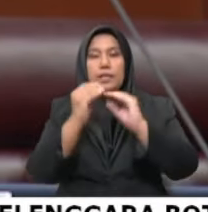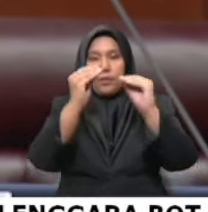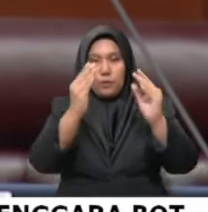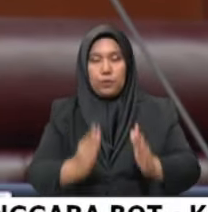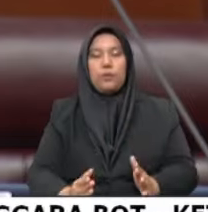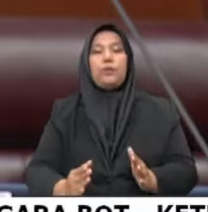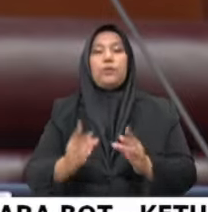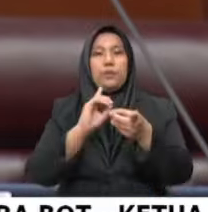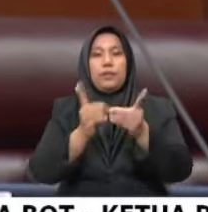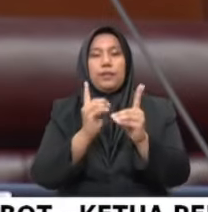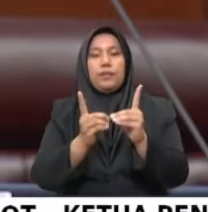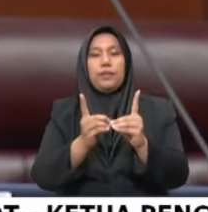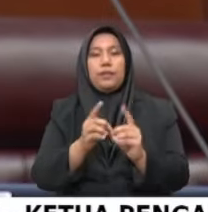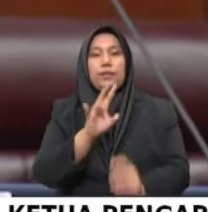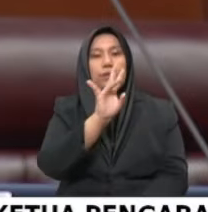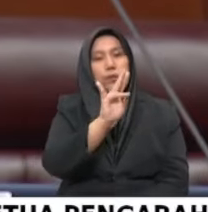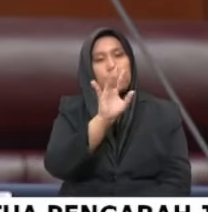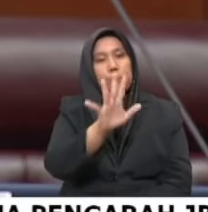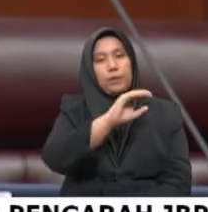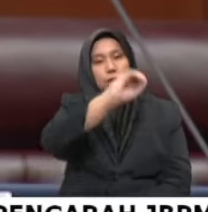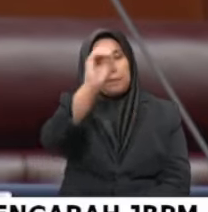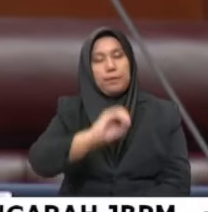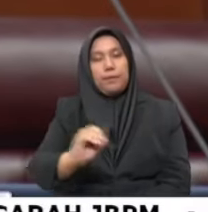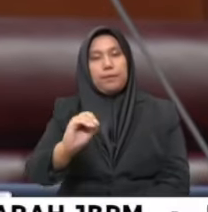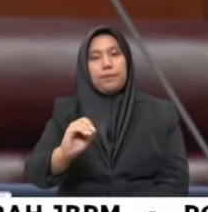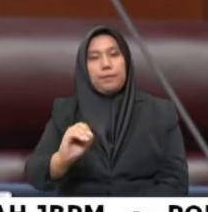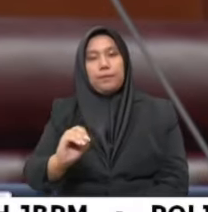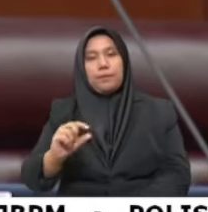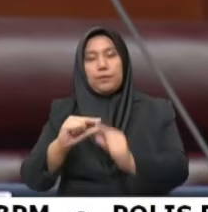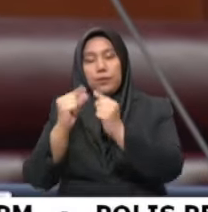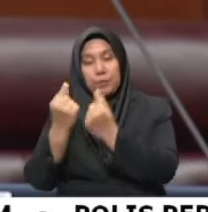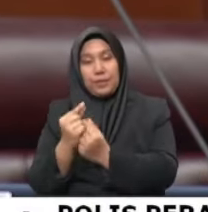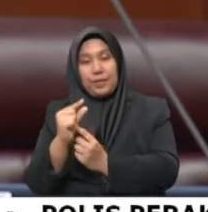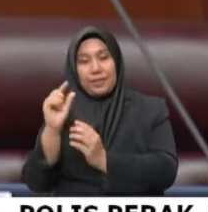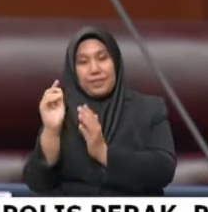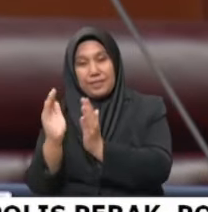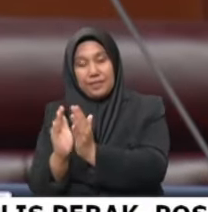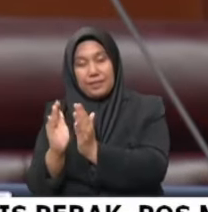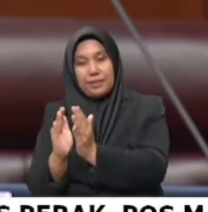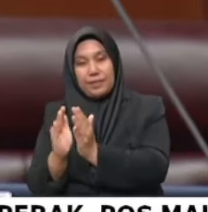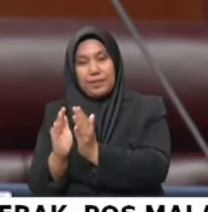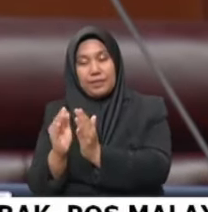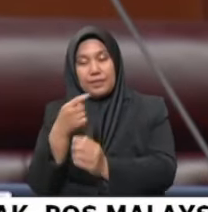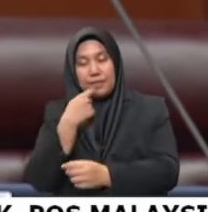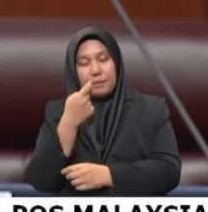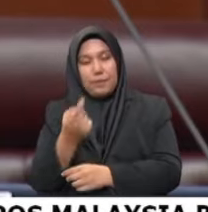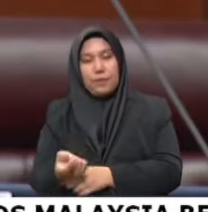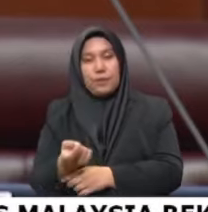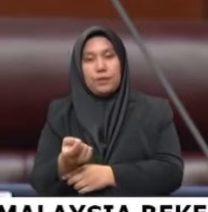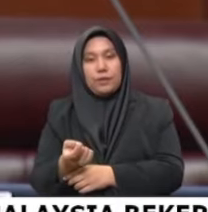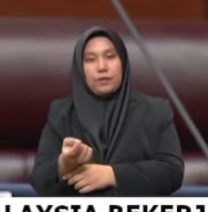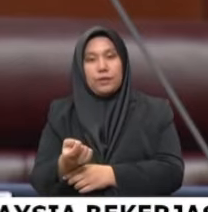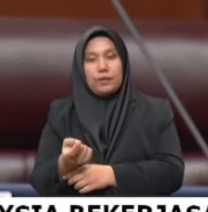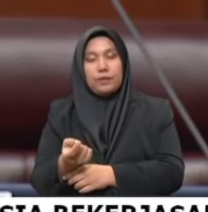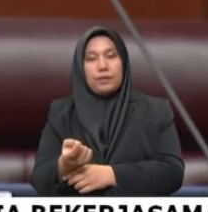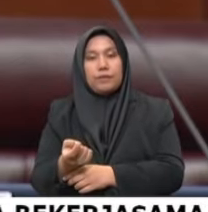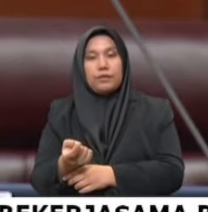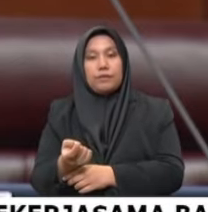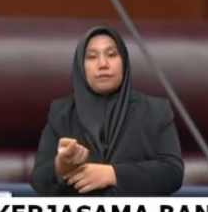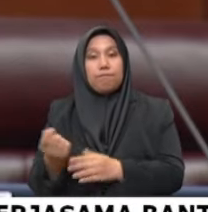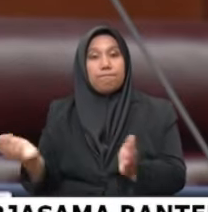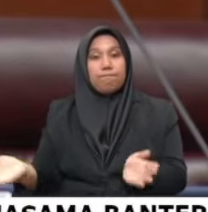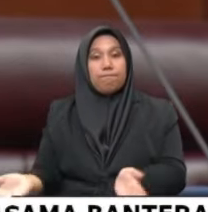kurang sekitar 75%. Dan yang kumpulan kecil yang sedang kita sebut ataupun yang sedang kita angkat mereka